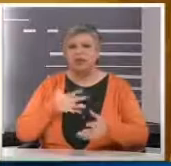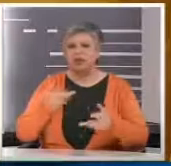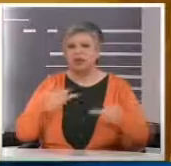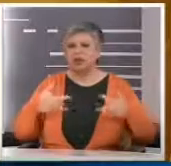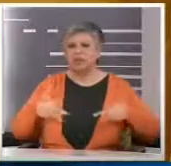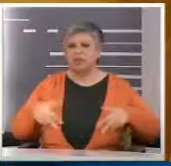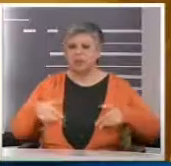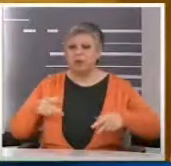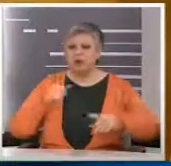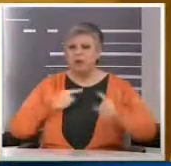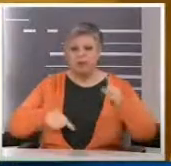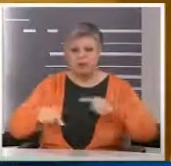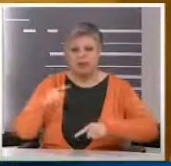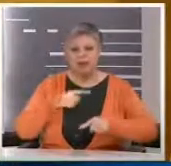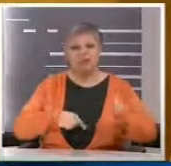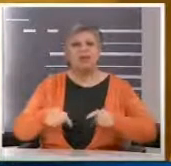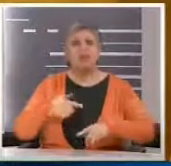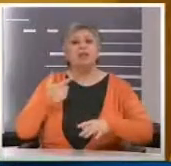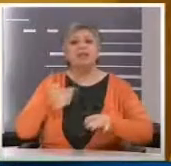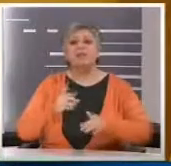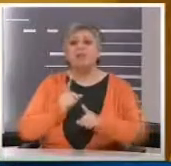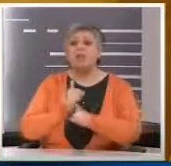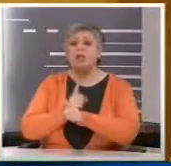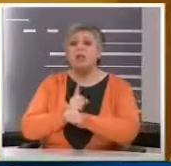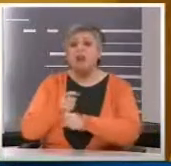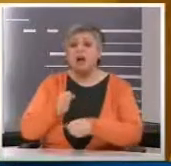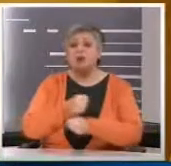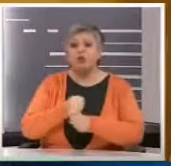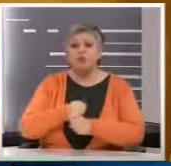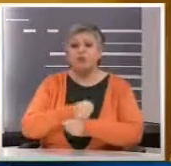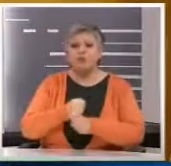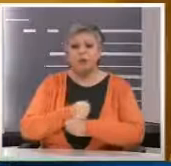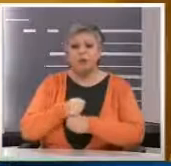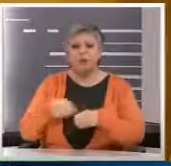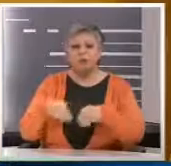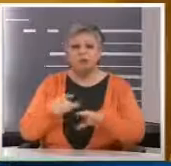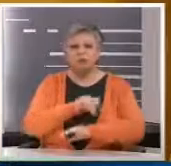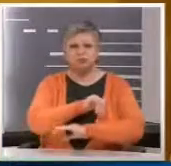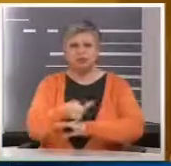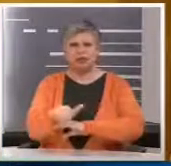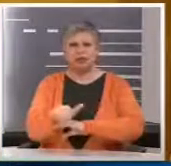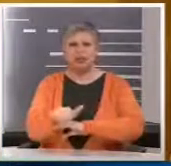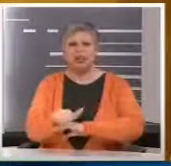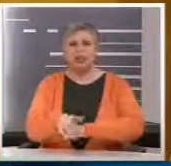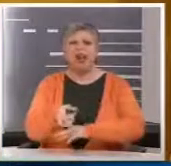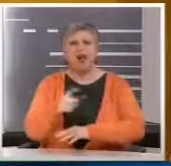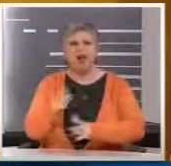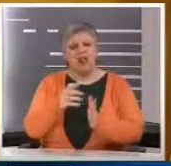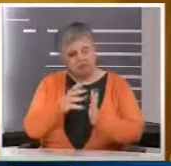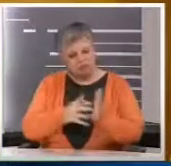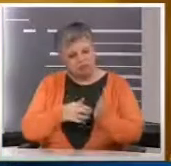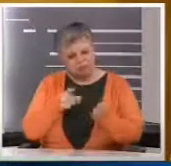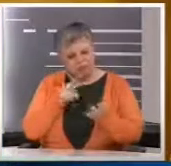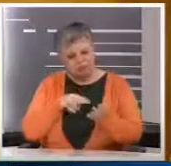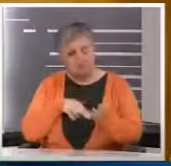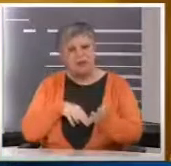υπουργούς και για το συγκεκριμένο φάρμακο που αναφέρεται που ποτέ δεν κυκλοφόρησε και για πάρα πολλά άλλα,